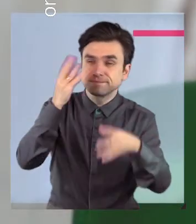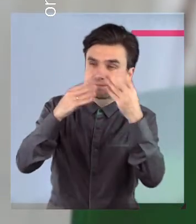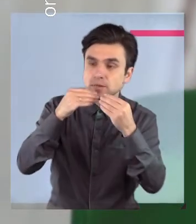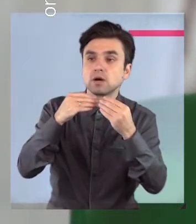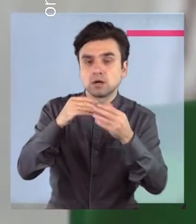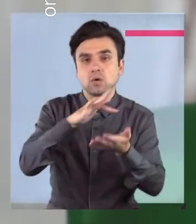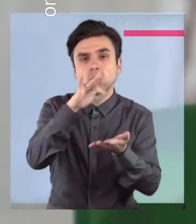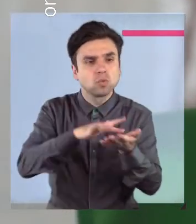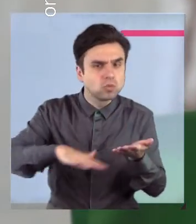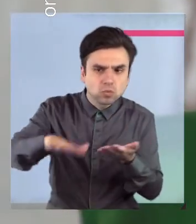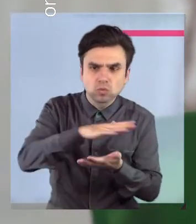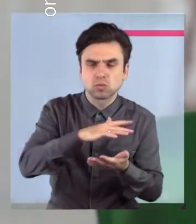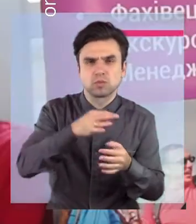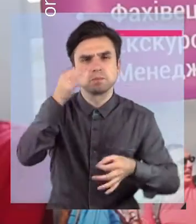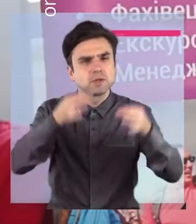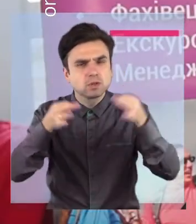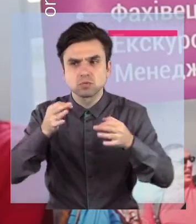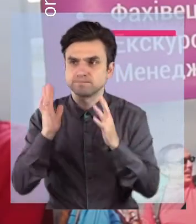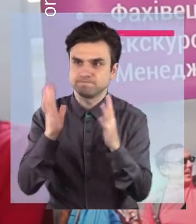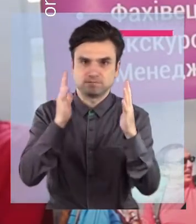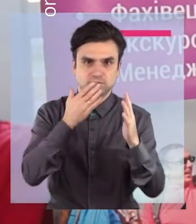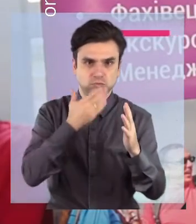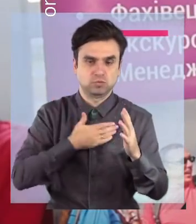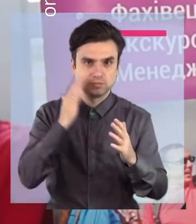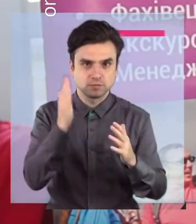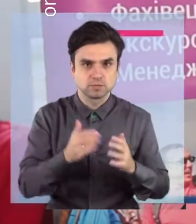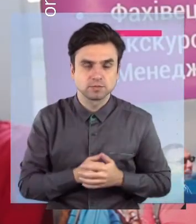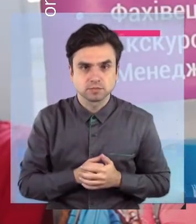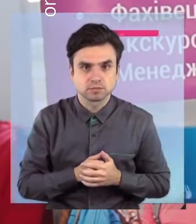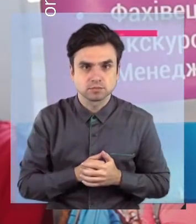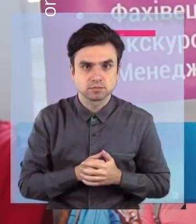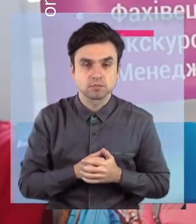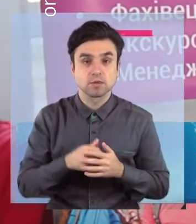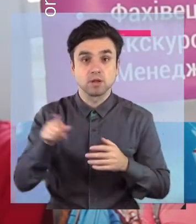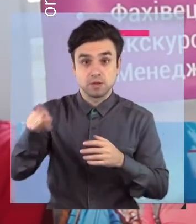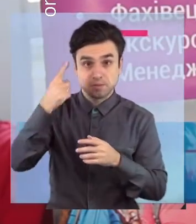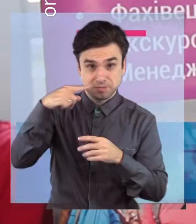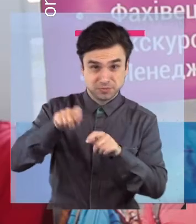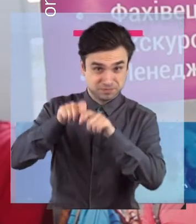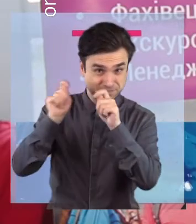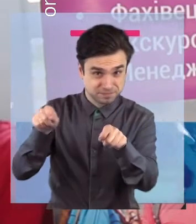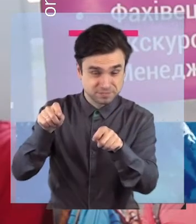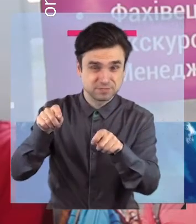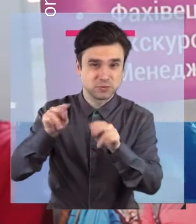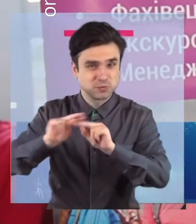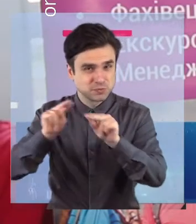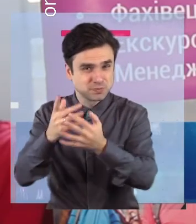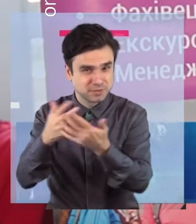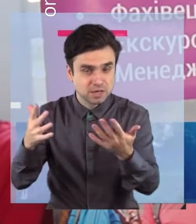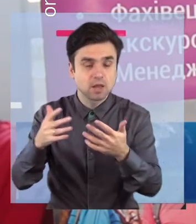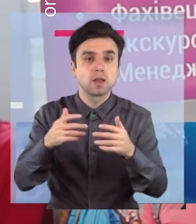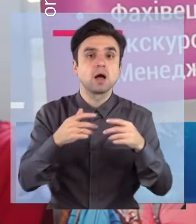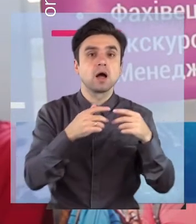детей. Ініціатива вже отримала позитивні відгуки від досвідчених педагогів. Дітей потрібно багато возити по рідному